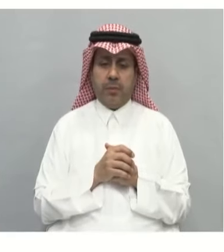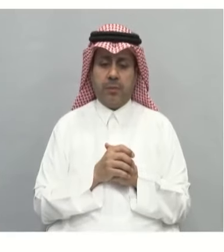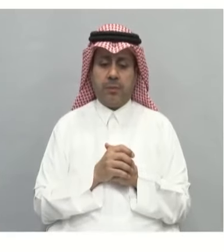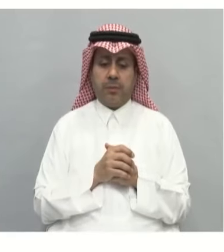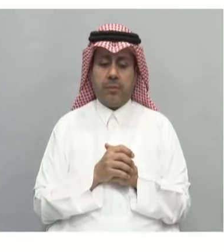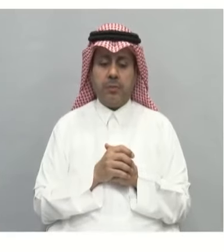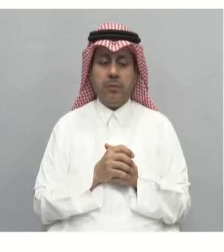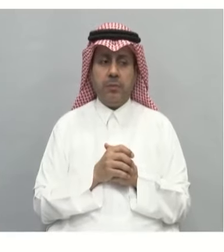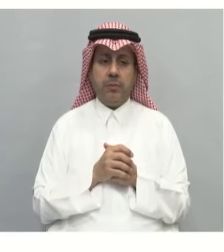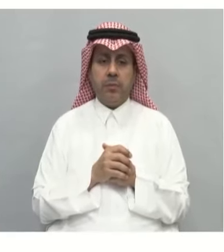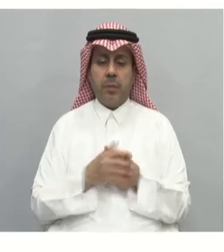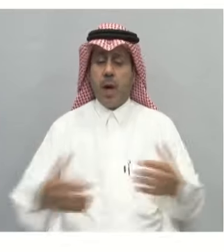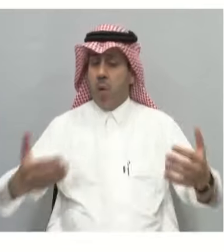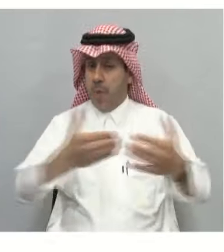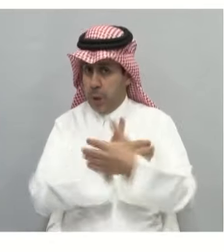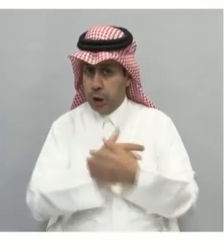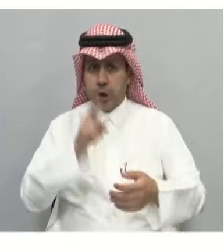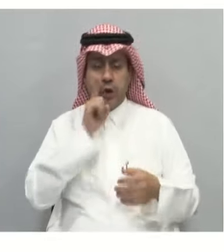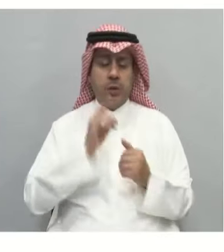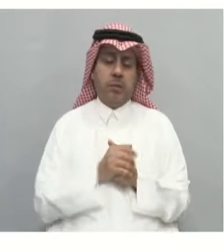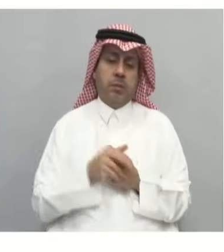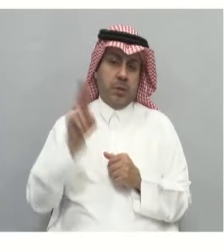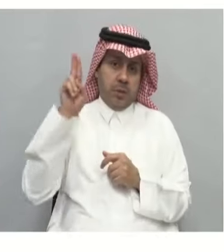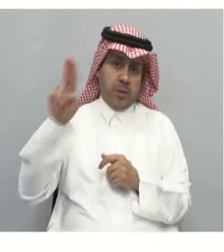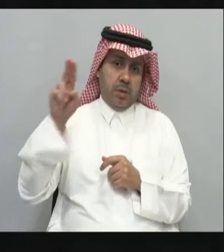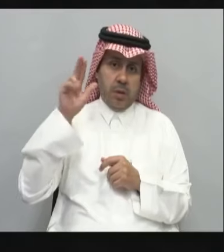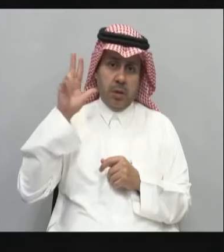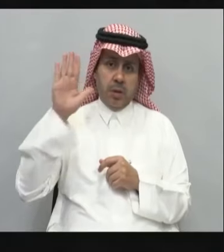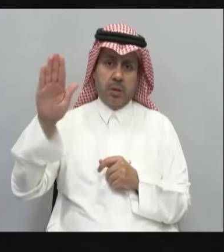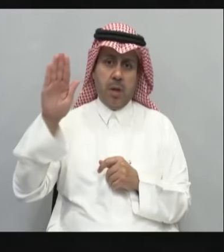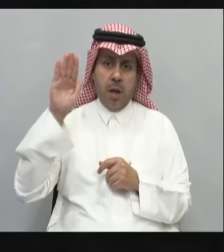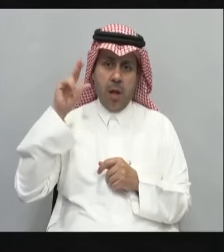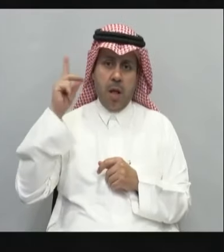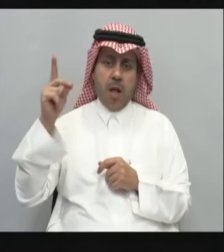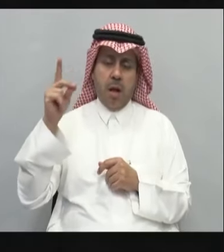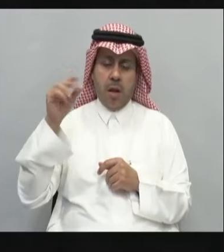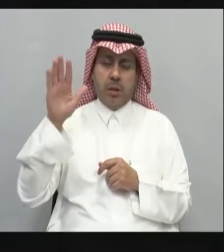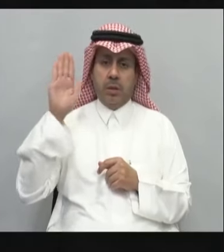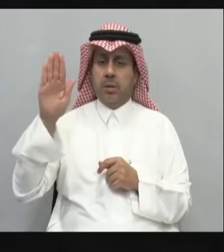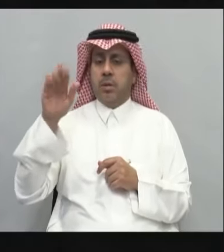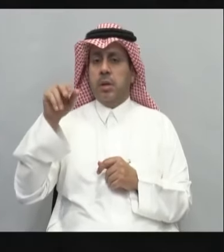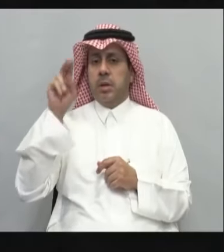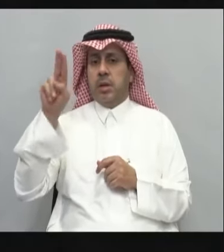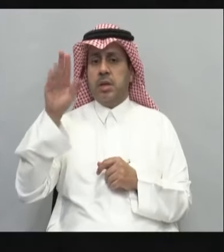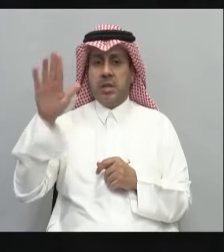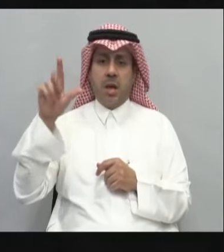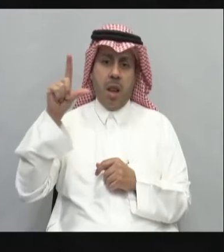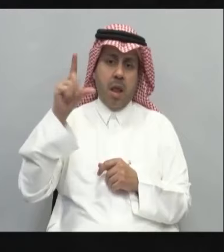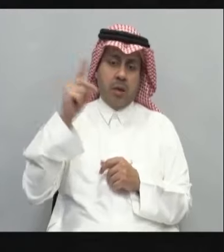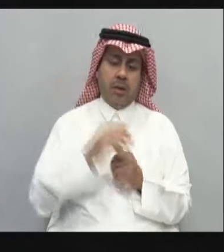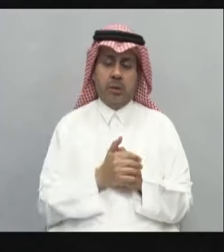الشيطان وحوا اليه تسلط عليهم وما رايكم